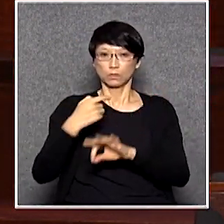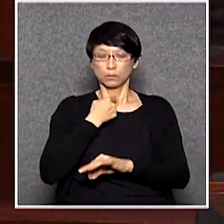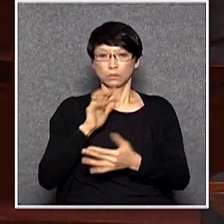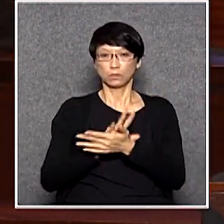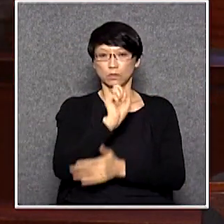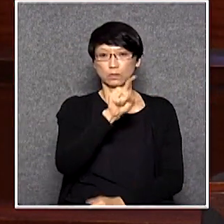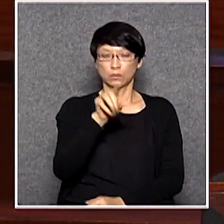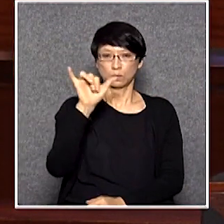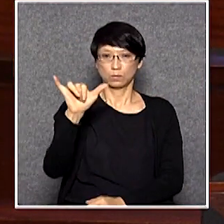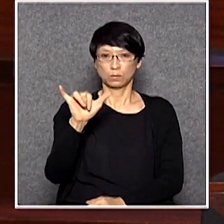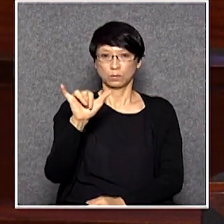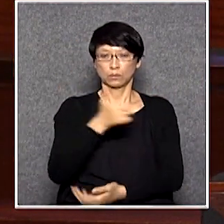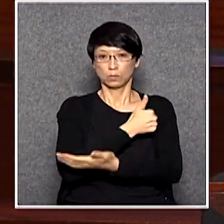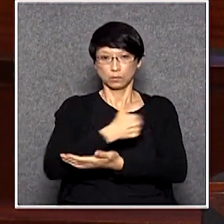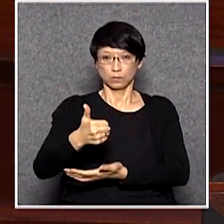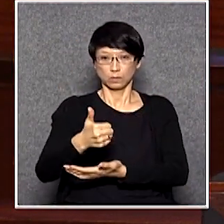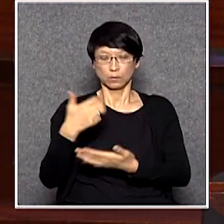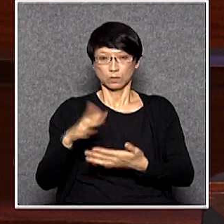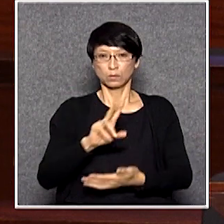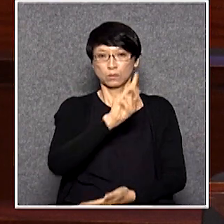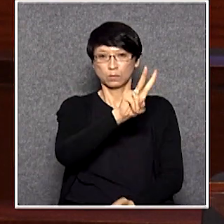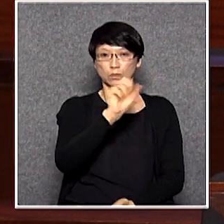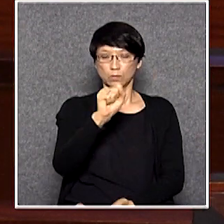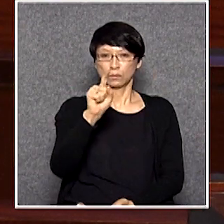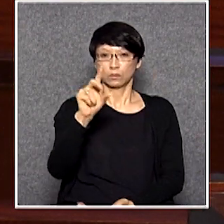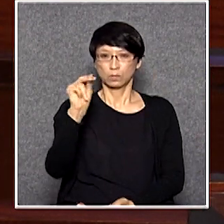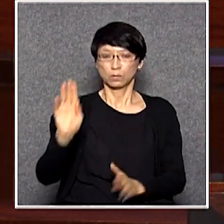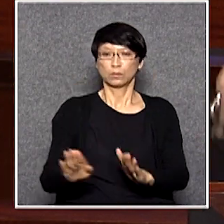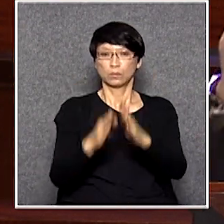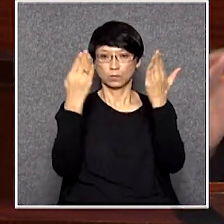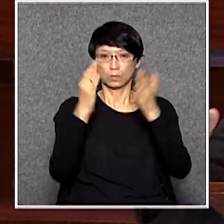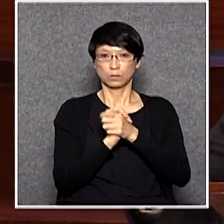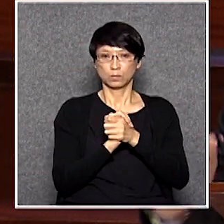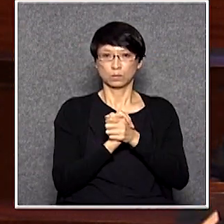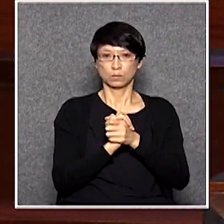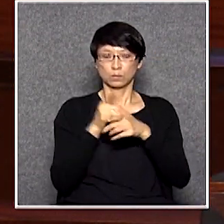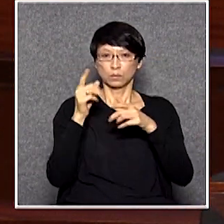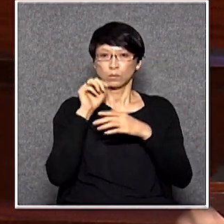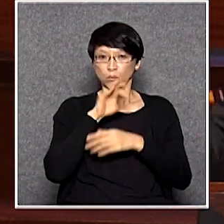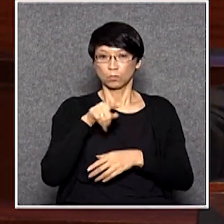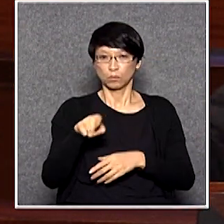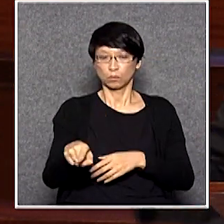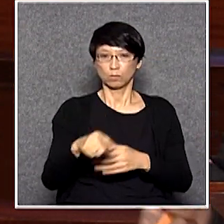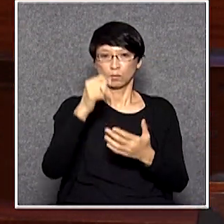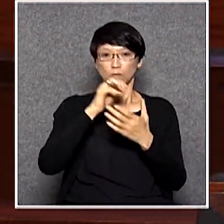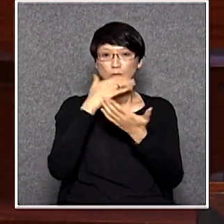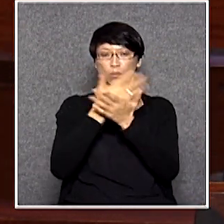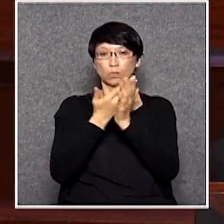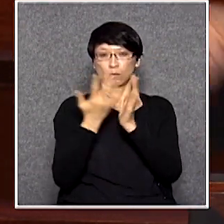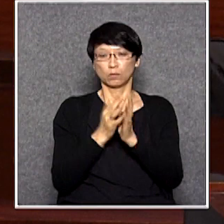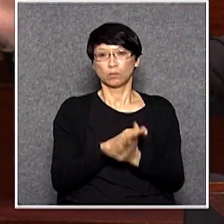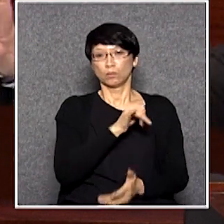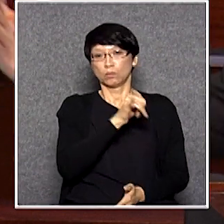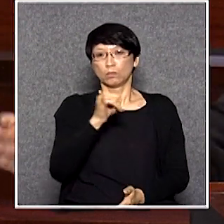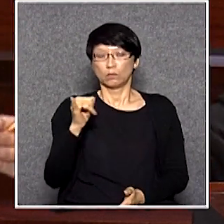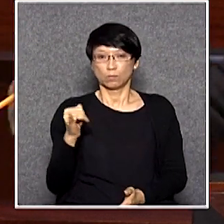2016年才完工，然後2017年才可以通車，接著賴地硬，賴九十幾樣，然後政